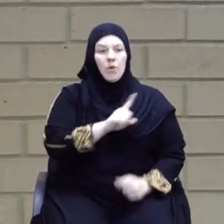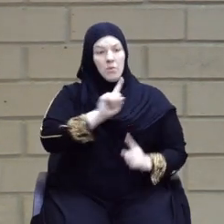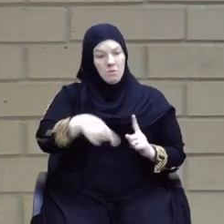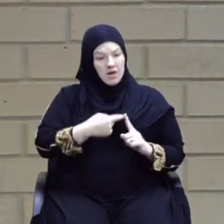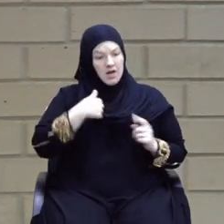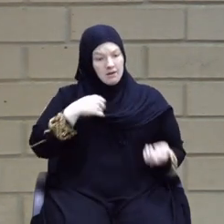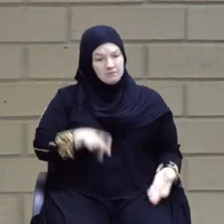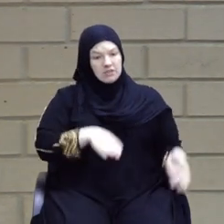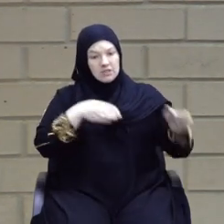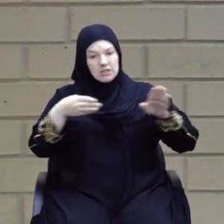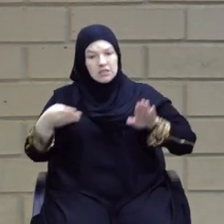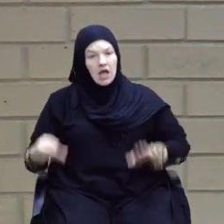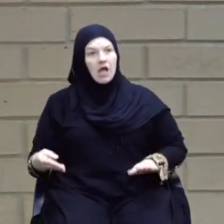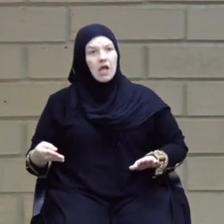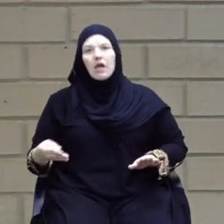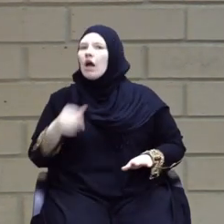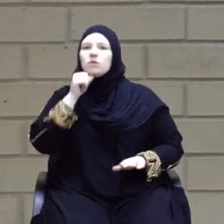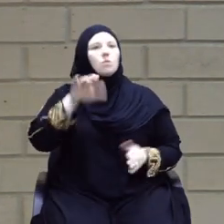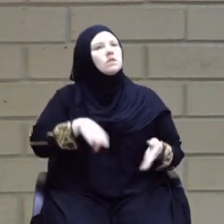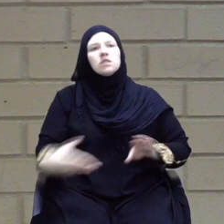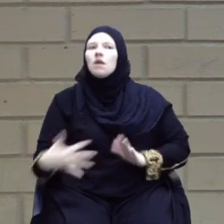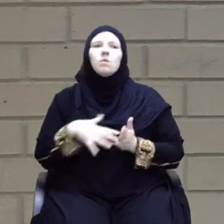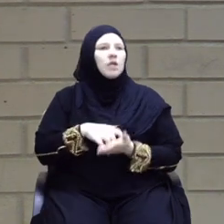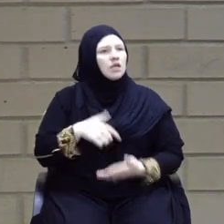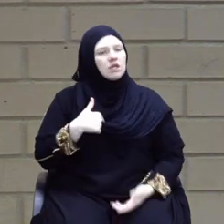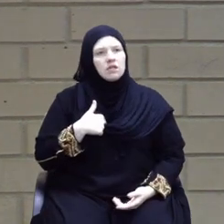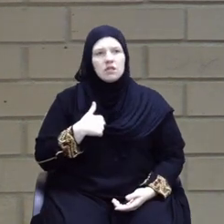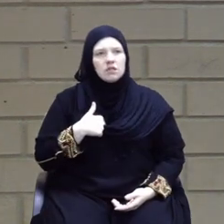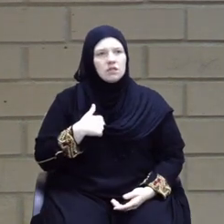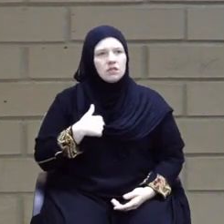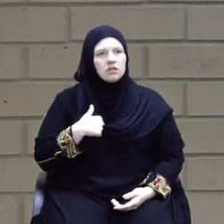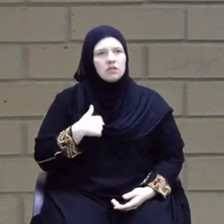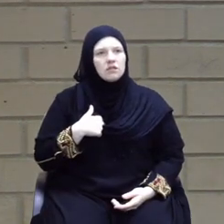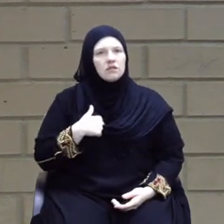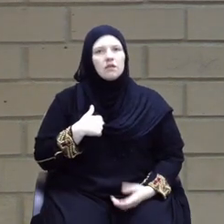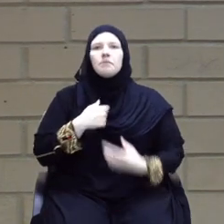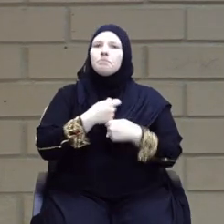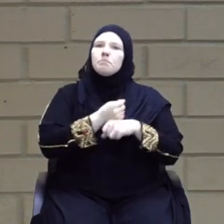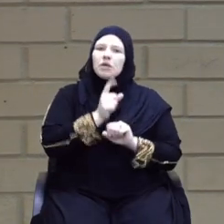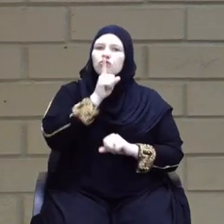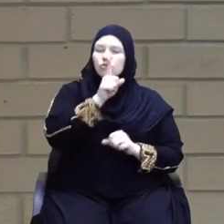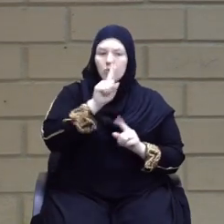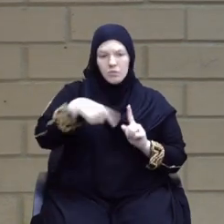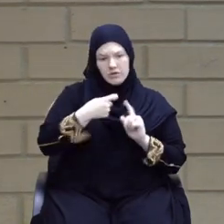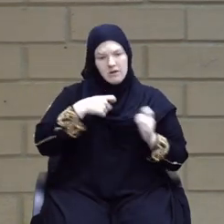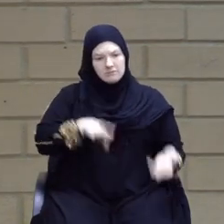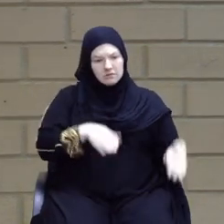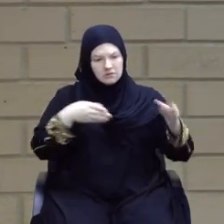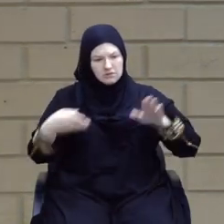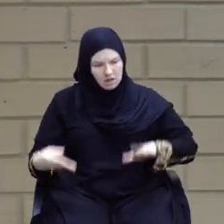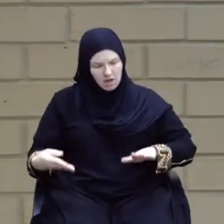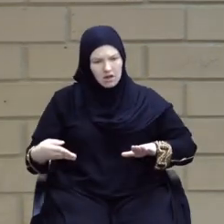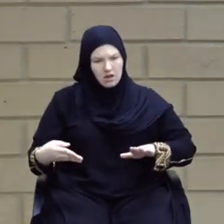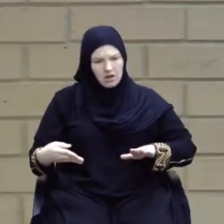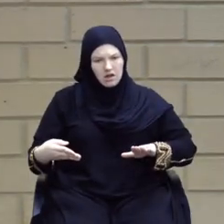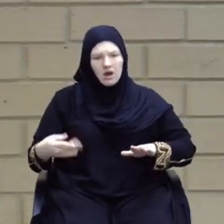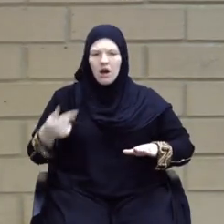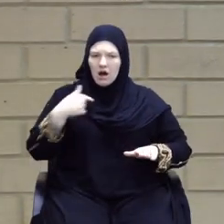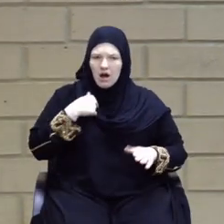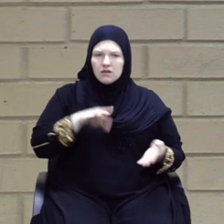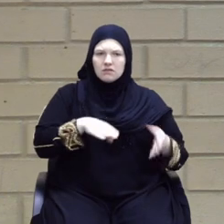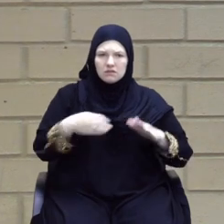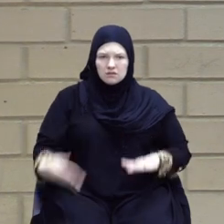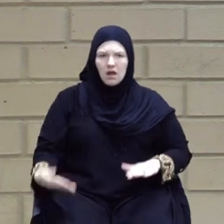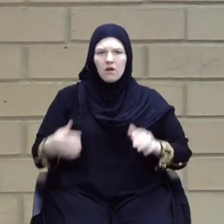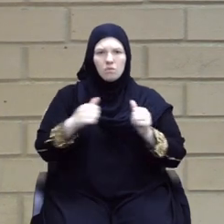weakness to re-empower Islam and Muslims and to re-empower justice. أقول قولي هذا واستغفر